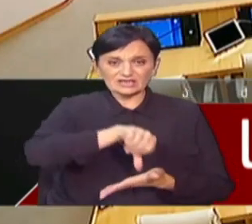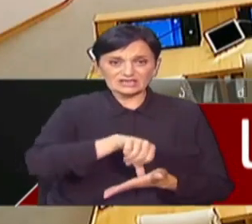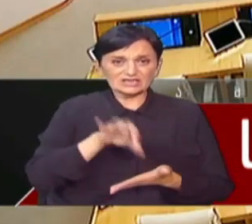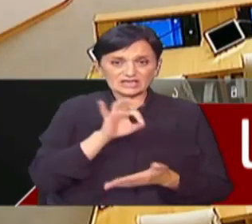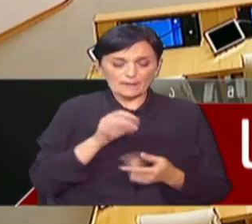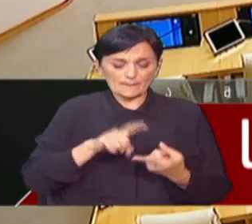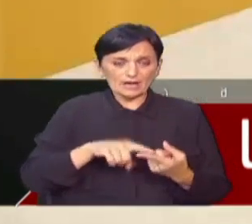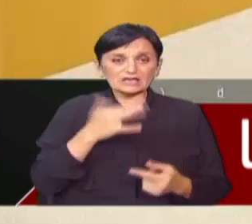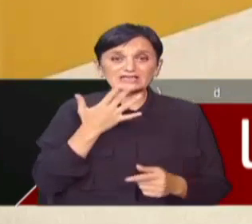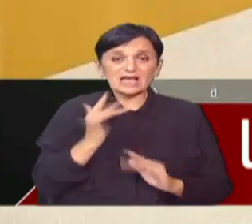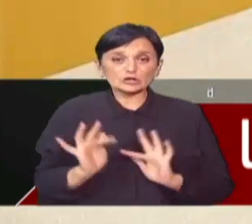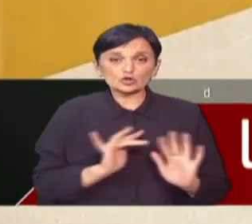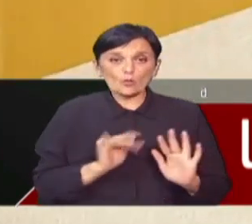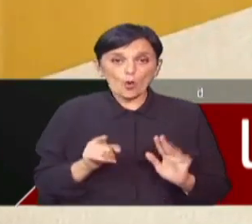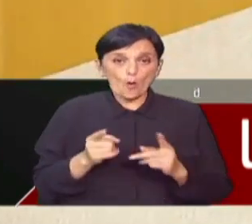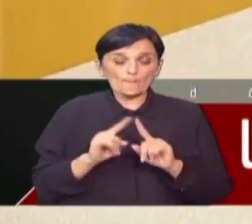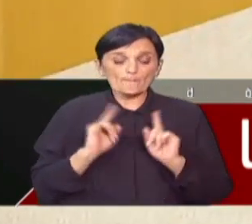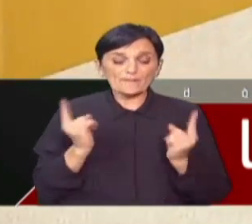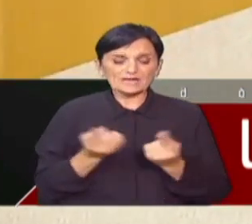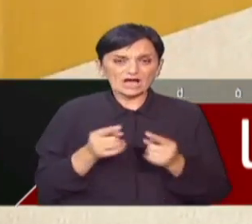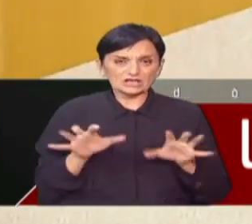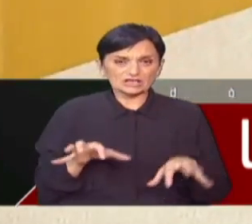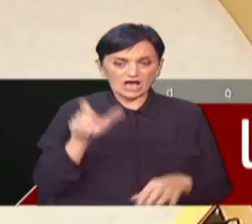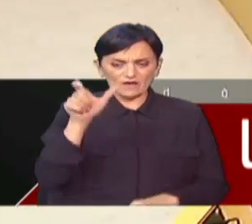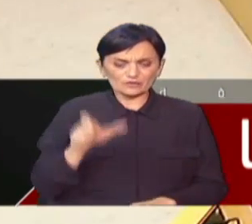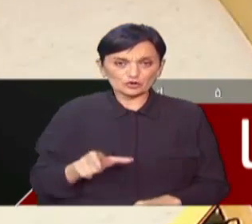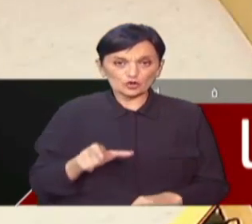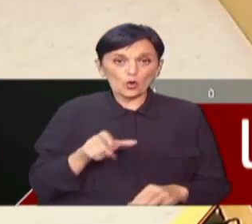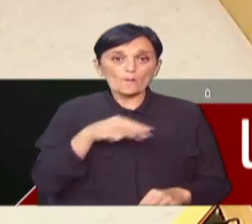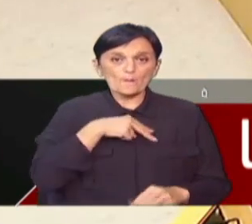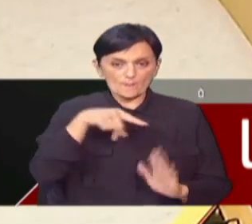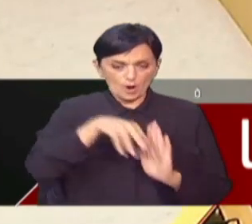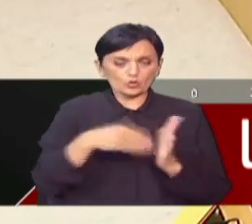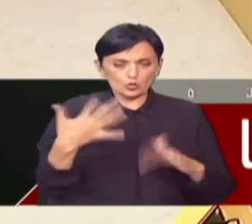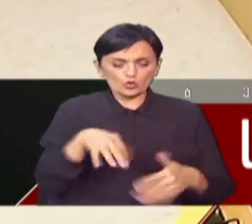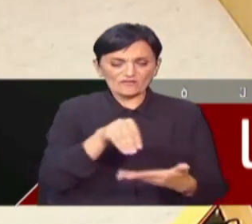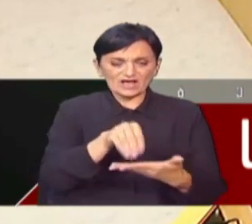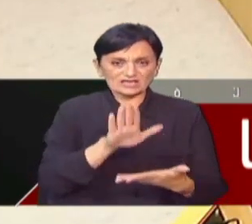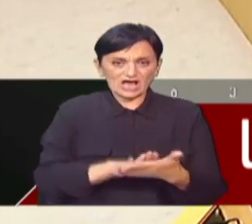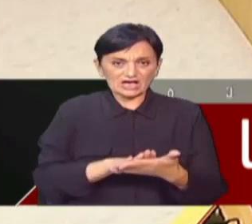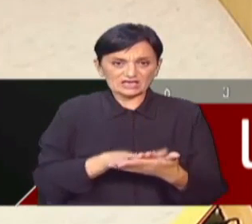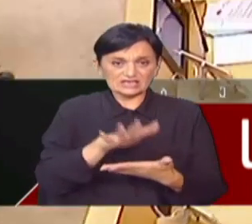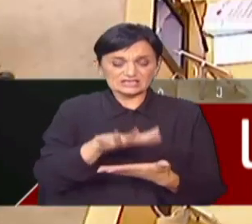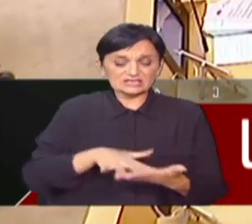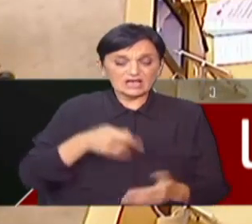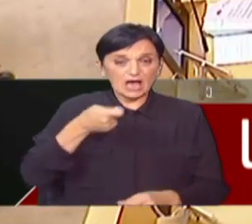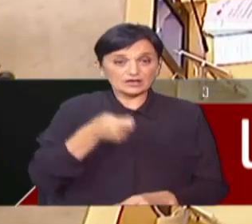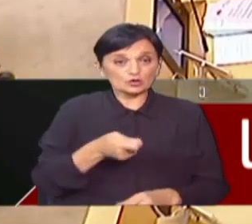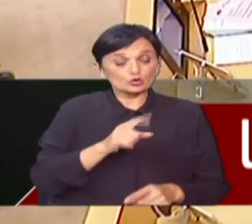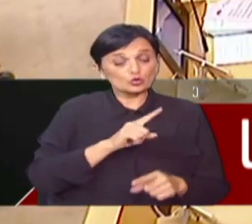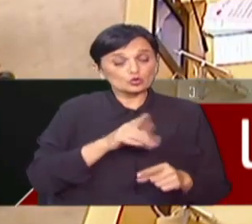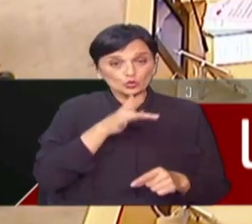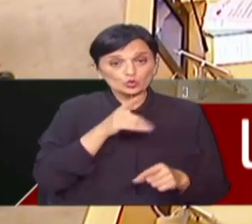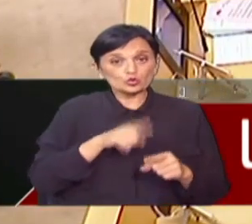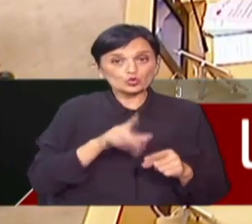დაკავშირებით ნაციონალური მოძრაობის ფრაქციის თავმჯდომარემ საკანონმდებლო ორგანოში უკვე დაარეგისტრირა წერილი. Რამდენად დროული იყო